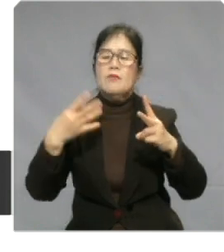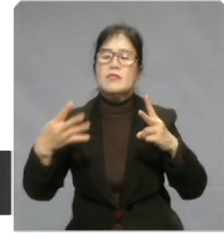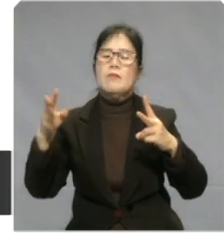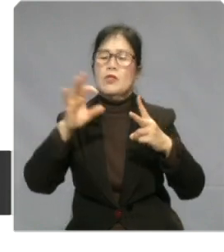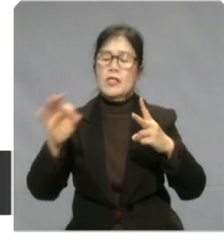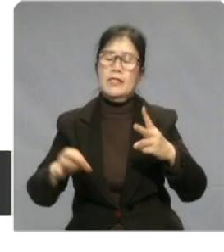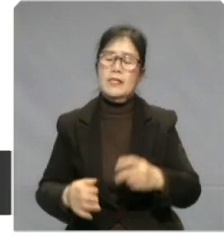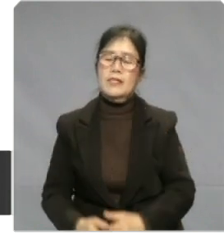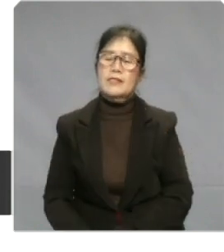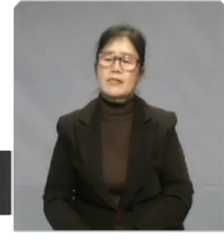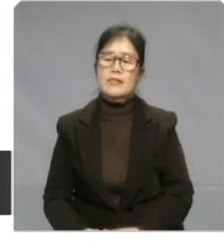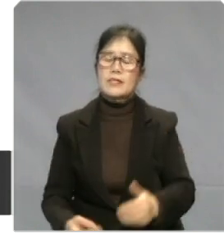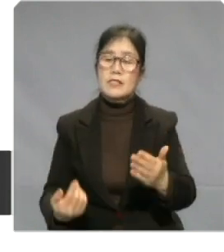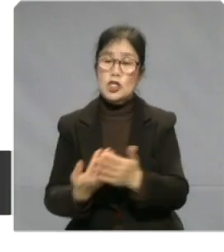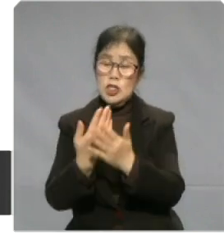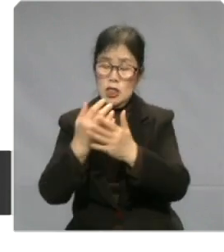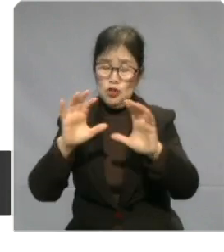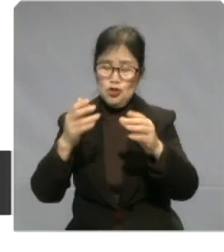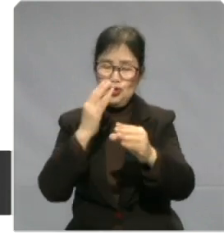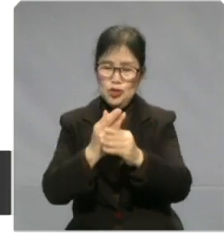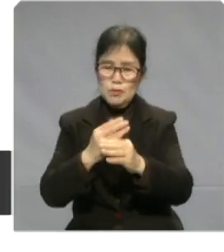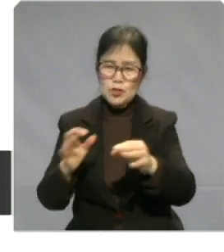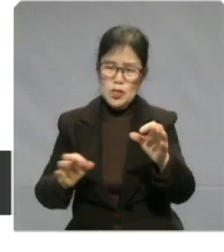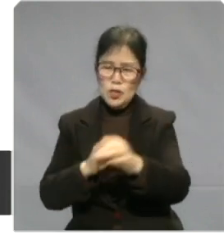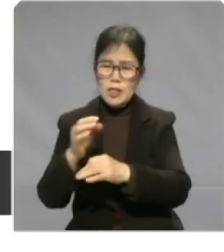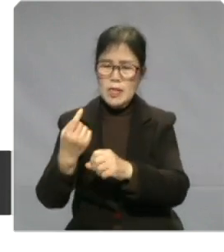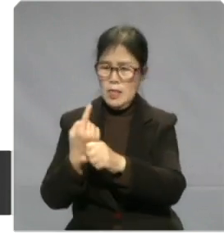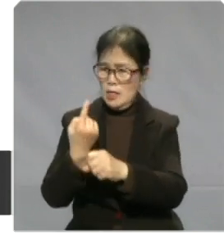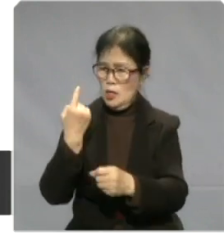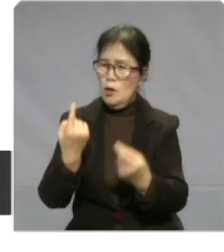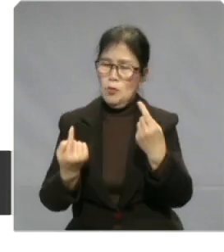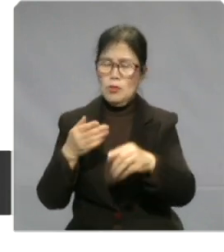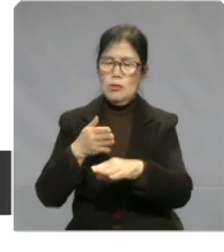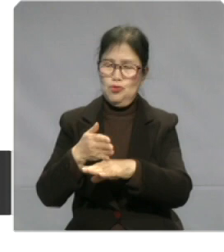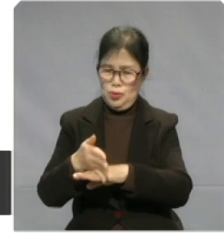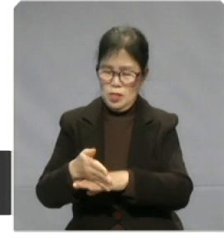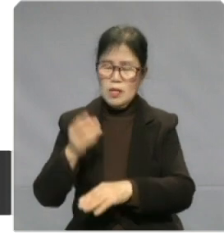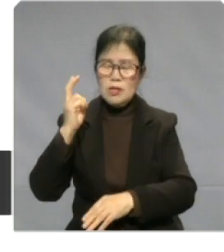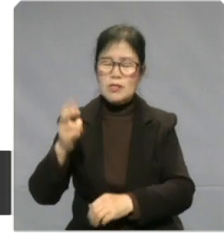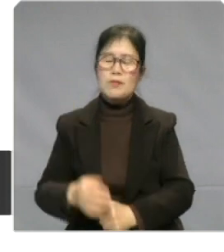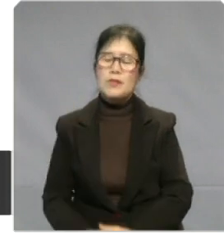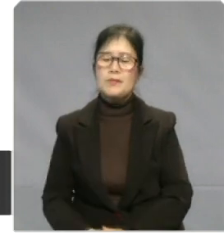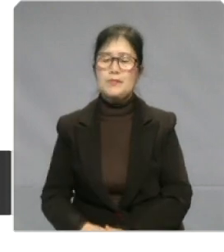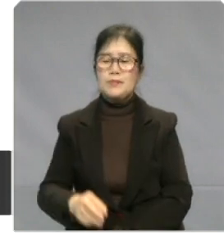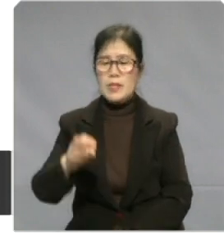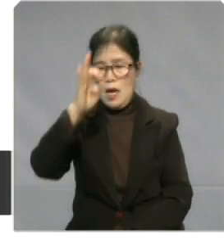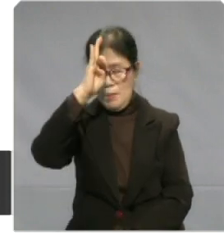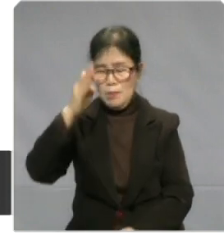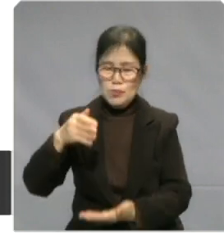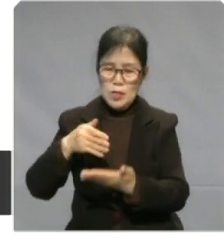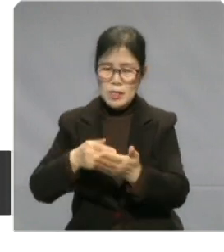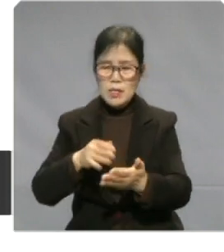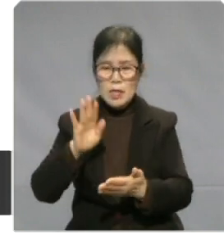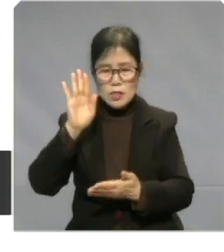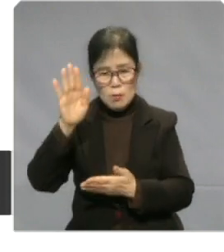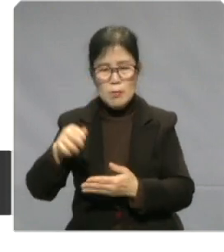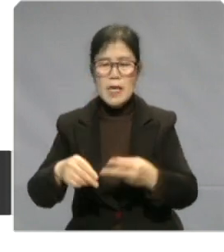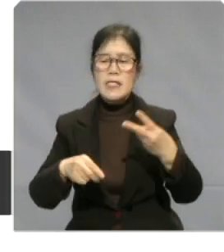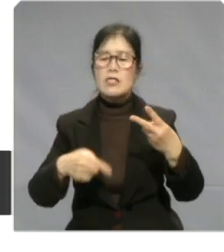2.4% 선진국 중심으로 경기가 지난해보다 둔화될 것으로 보인다며 IMF 제시한 전망치